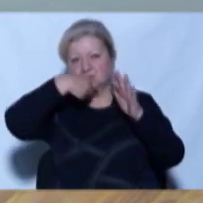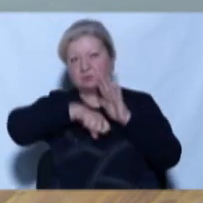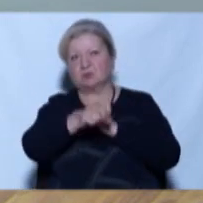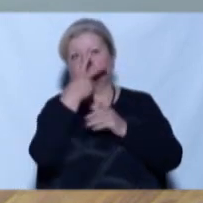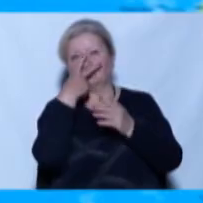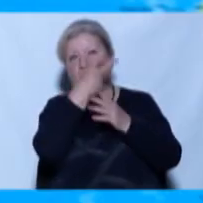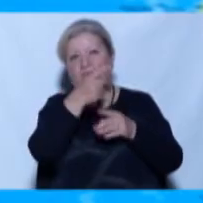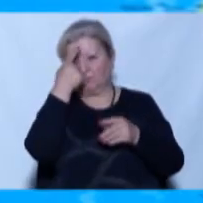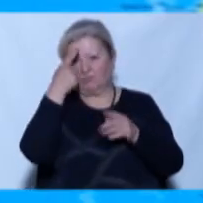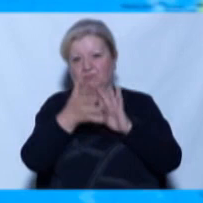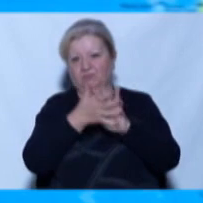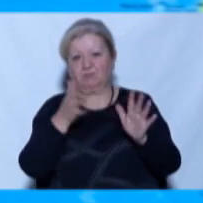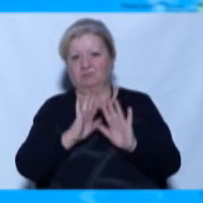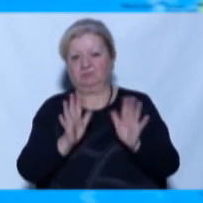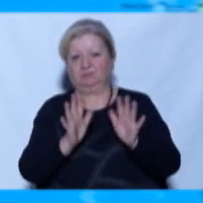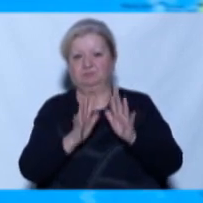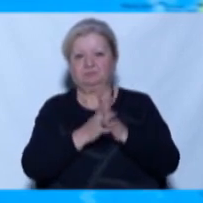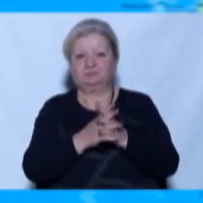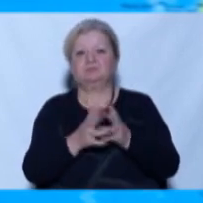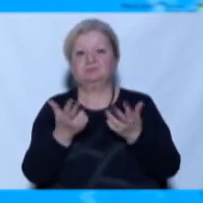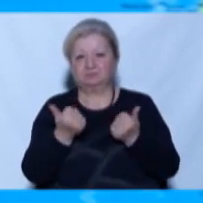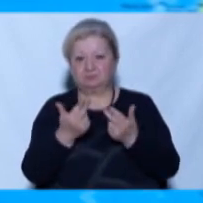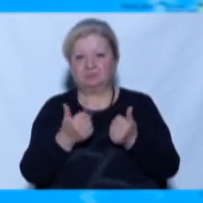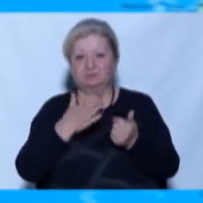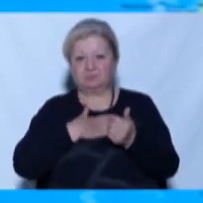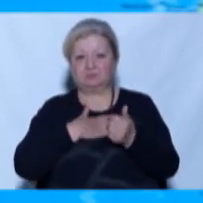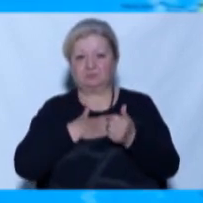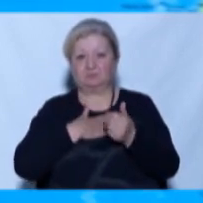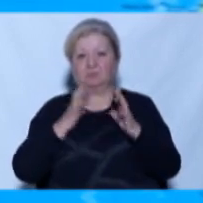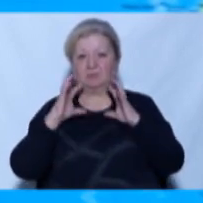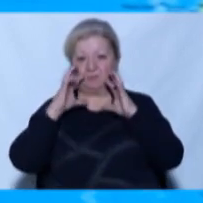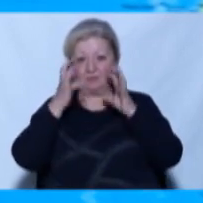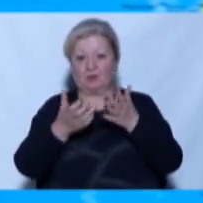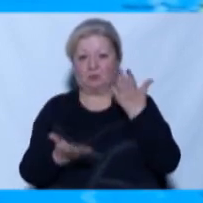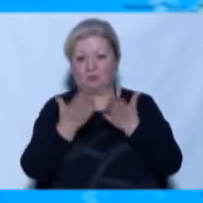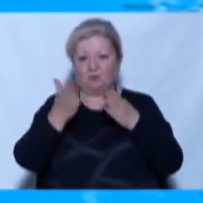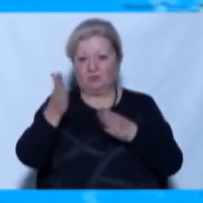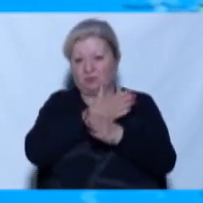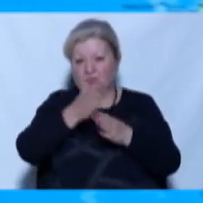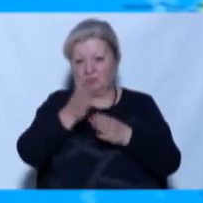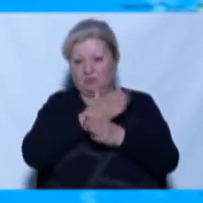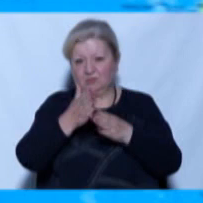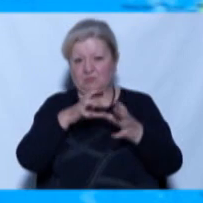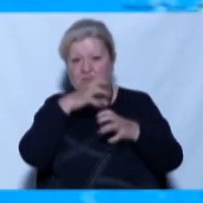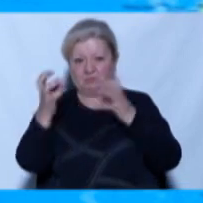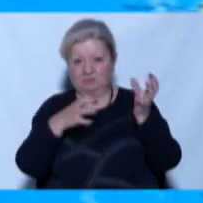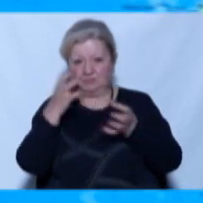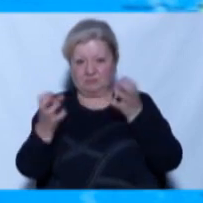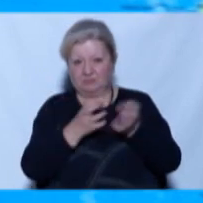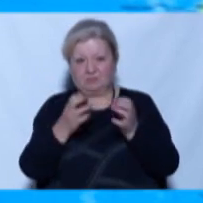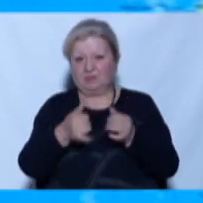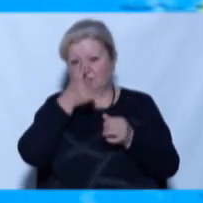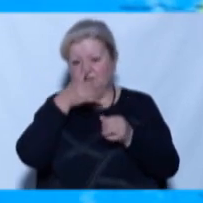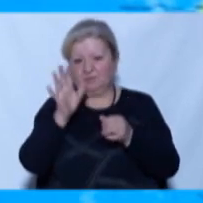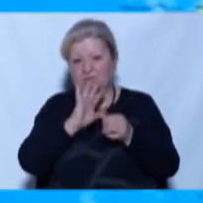სპილო. დიახ, ჩვენ სამყაროსაც თუ ასე დავანაწევრებთ, დავაქუცმაცებთ, ვერ